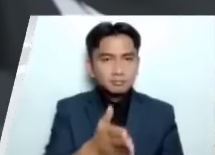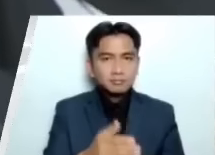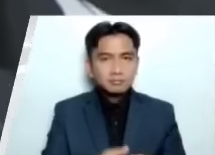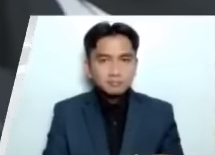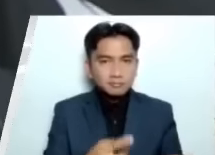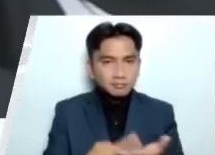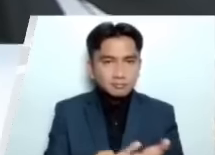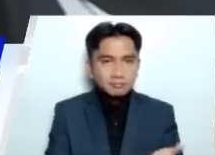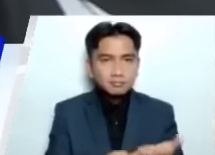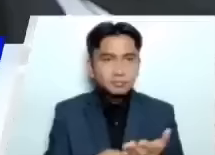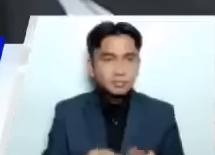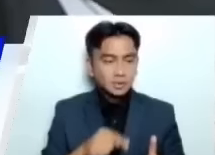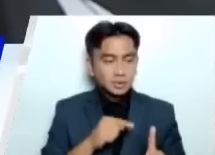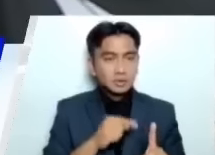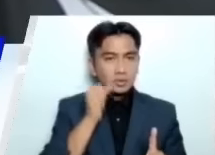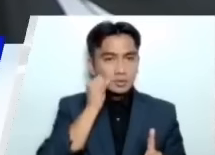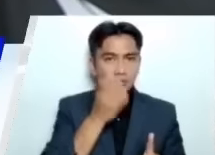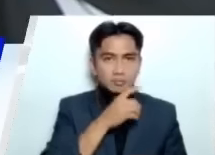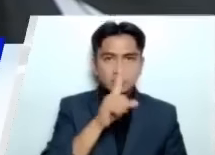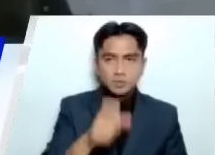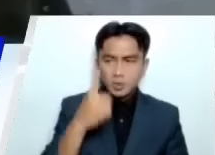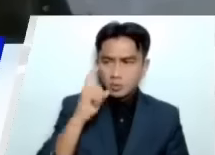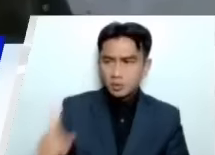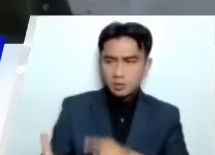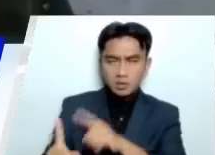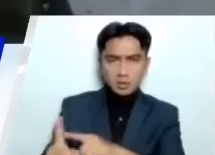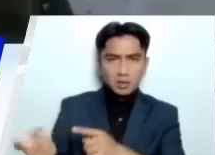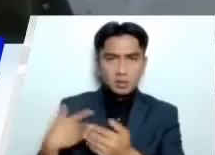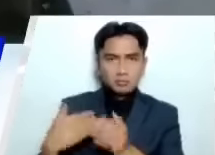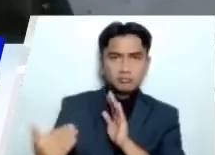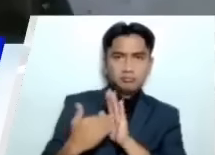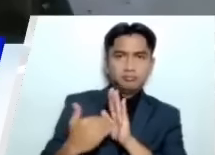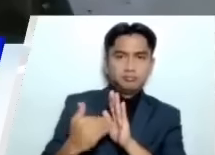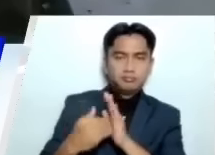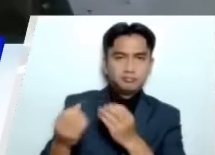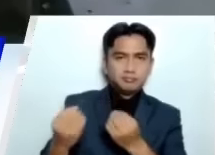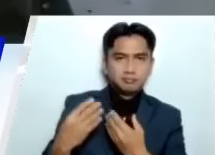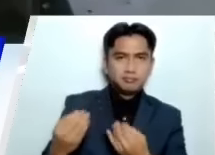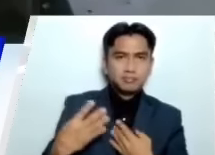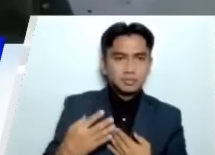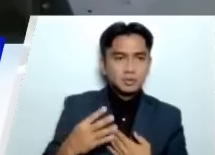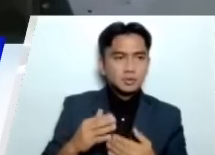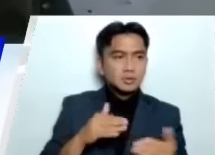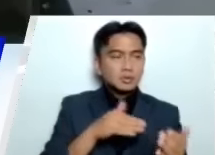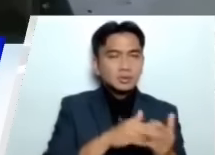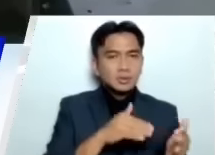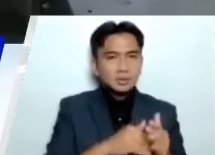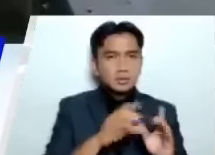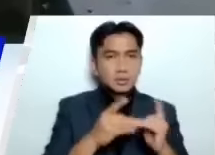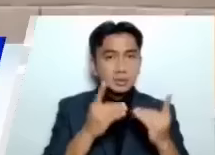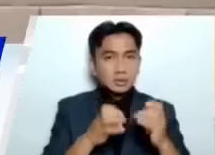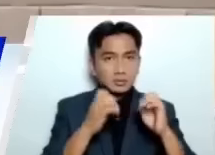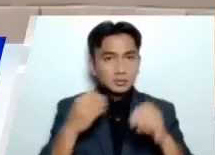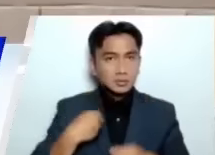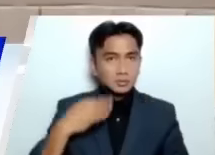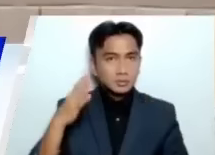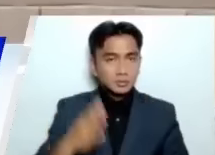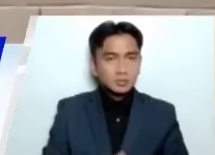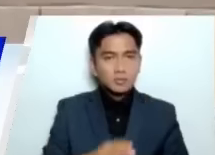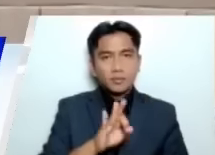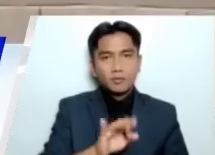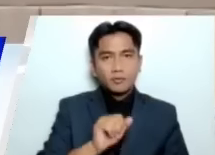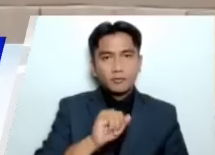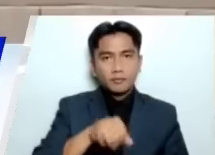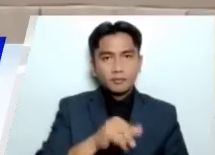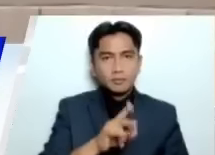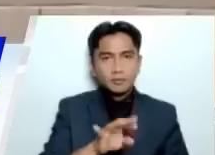Kinwestiyon ng VP ang paggisa ni Antipolo Representative Romeo Acop kay DepEd Special Disbursement Officer Edward Fajarda nang hindi siya